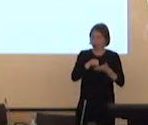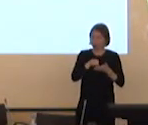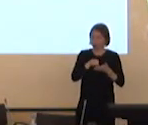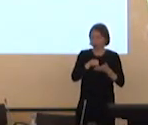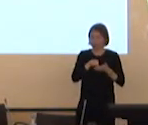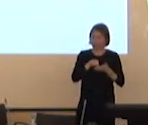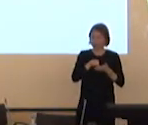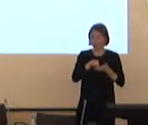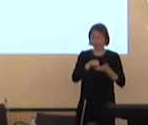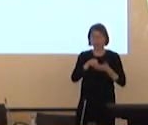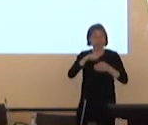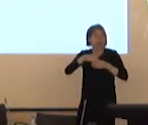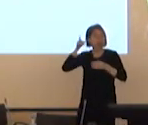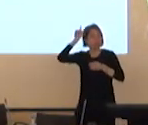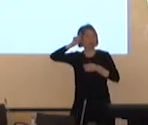pràctiques de recerca